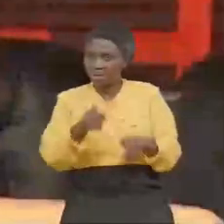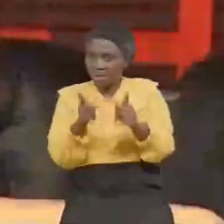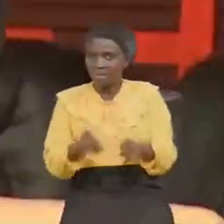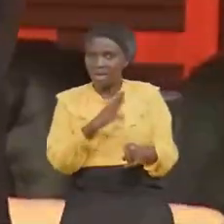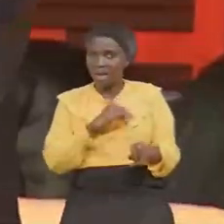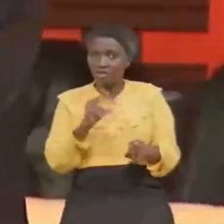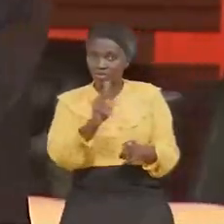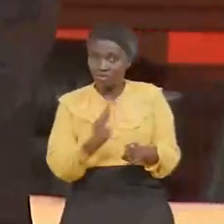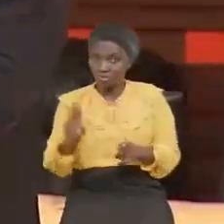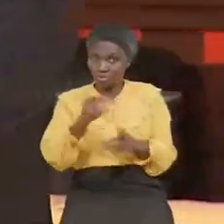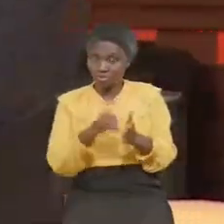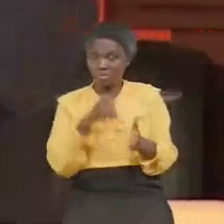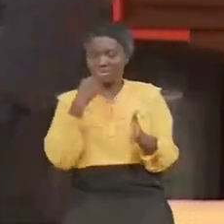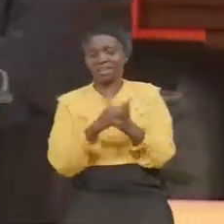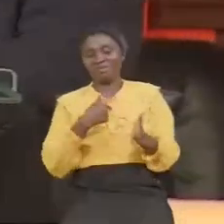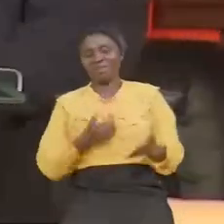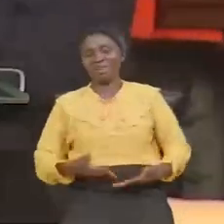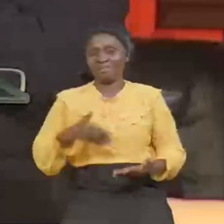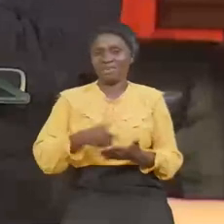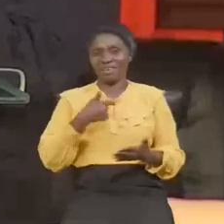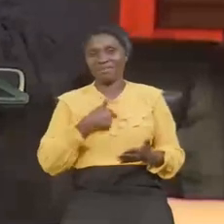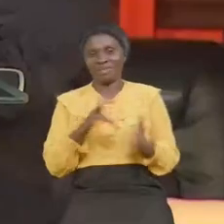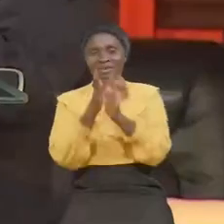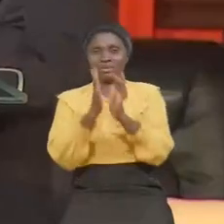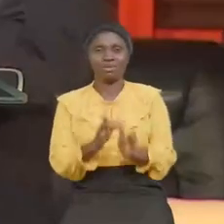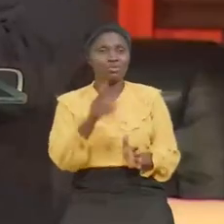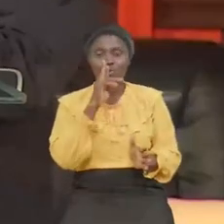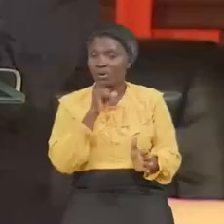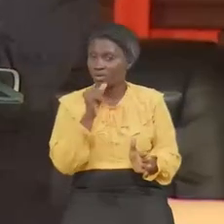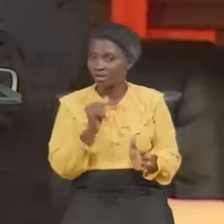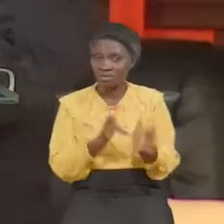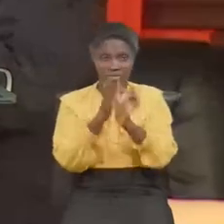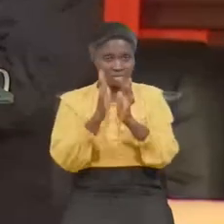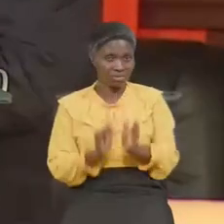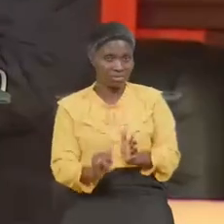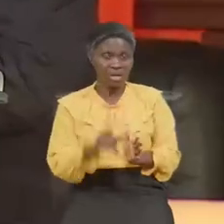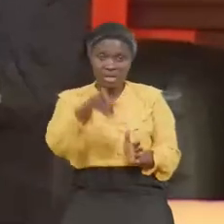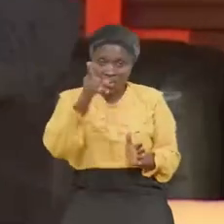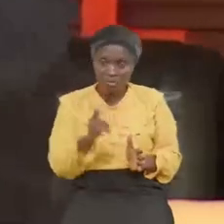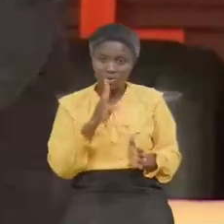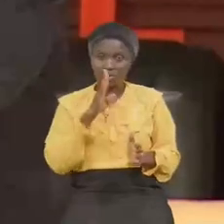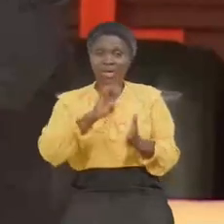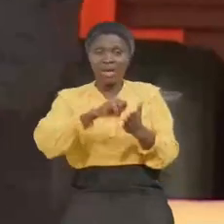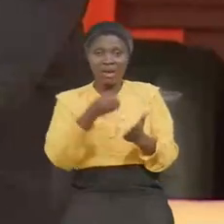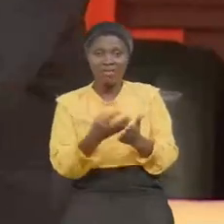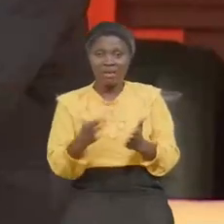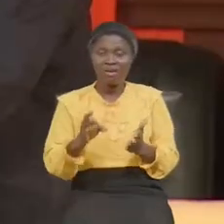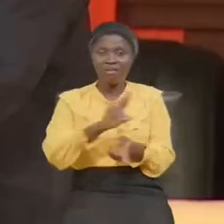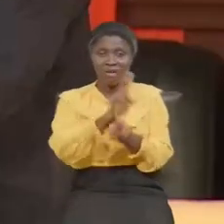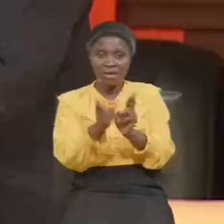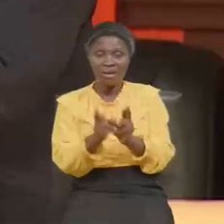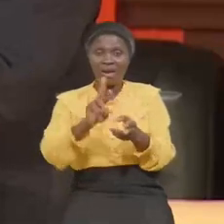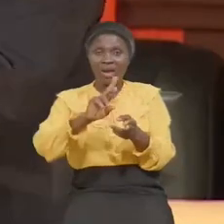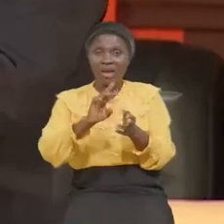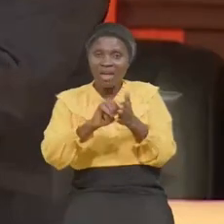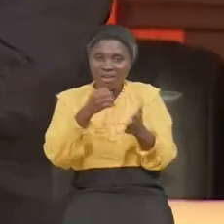je suis né de nouveau. Non, tu ne l'es pas. Il doit avoir l'évidence de la repentance, l'évidence de la